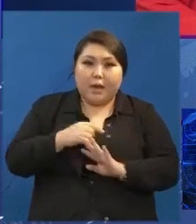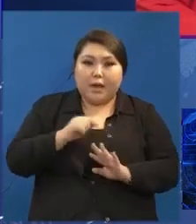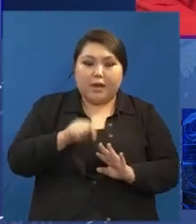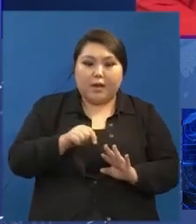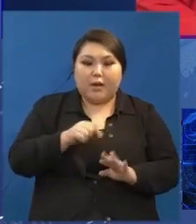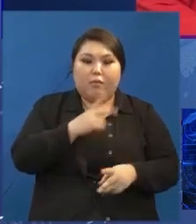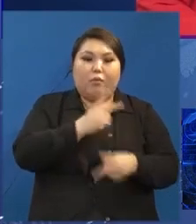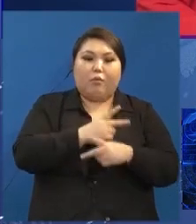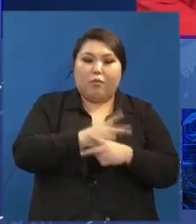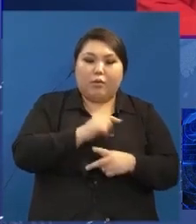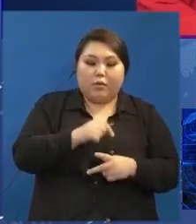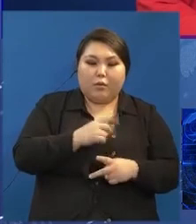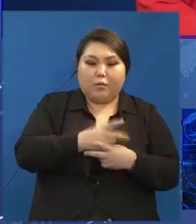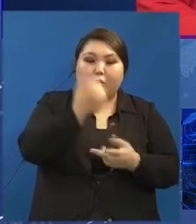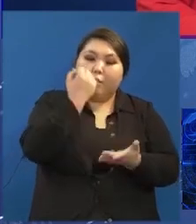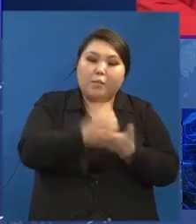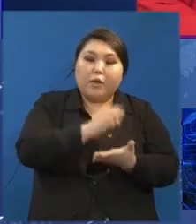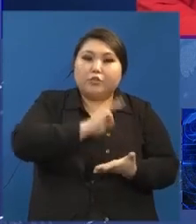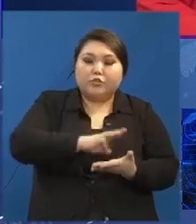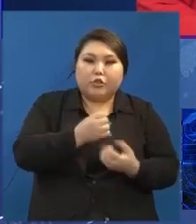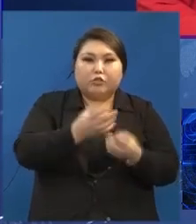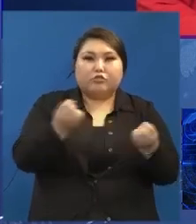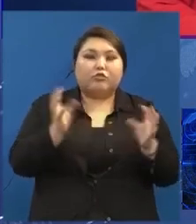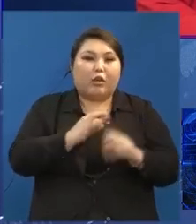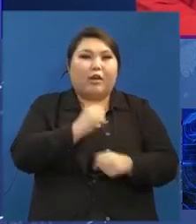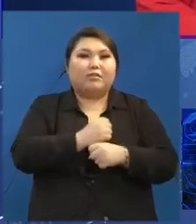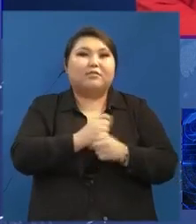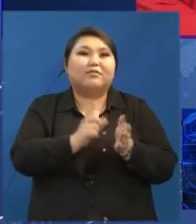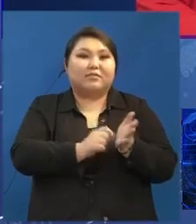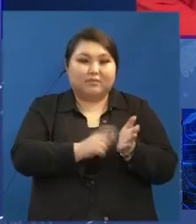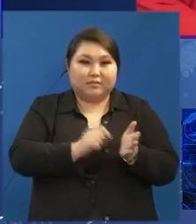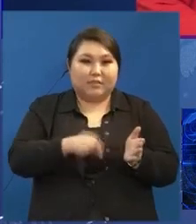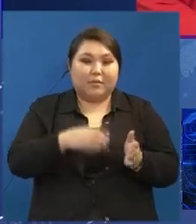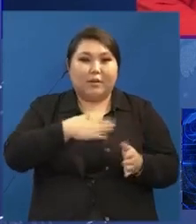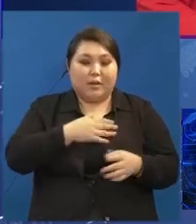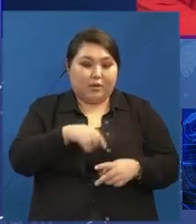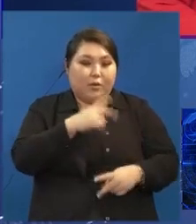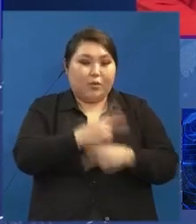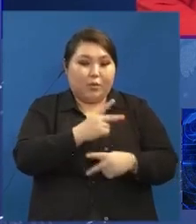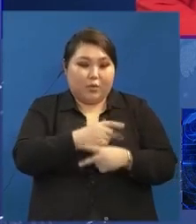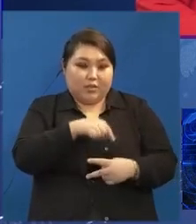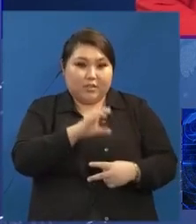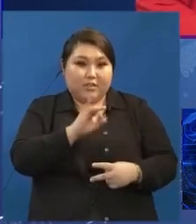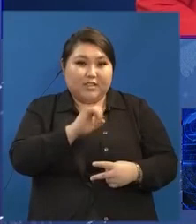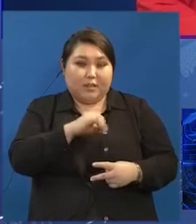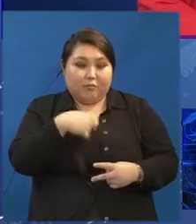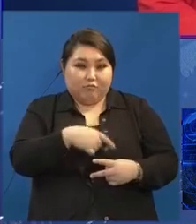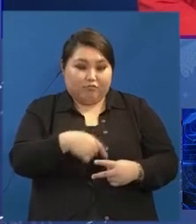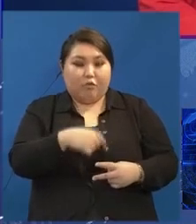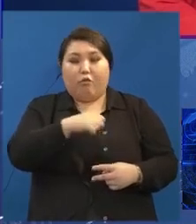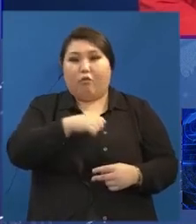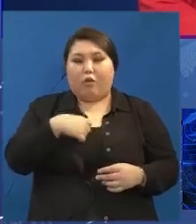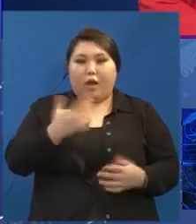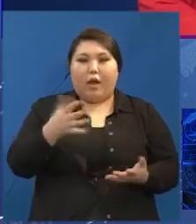руу хуулийг батлуулахын төлөө их олноор ажиллах хэрэгтэй байдаг. Манай энэ хуулийн систем чи өөрөө хэдийгээр